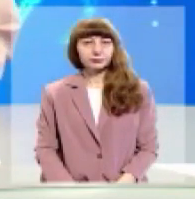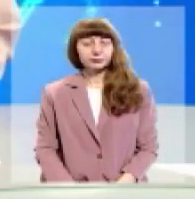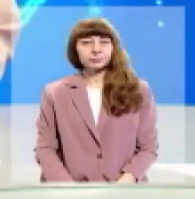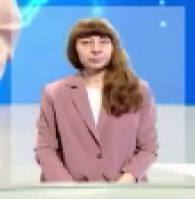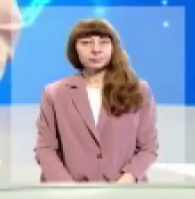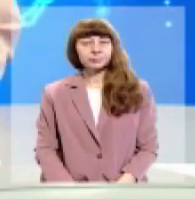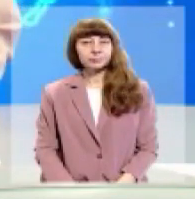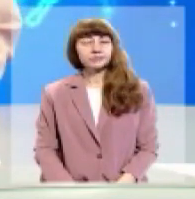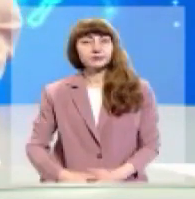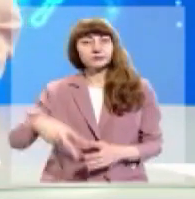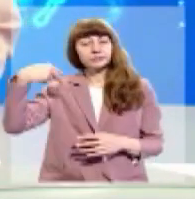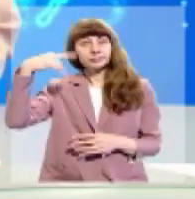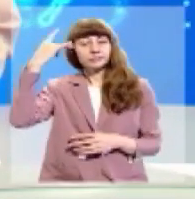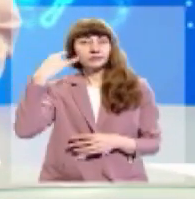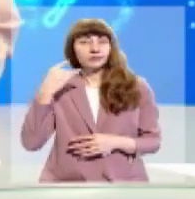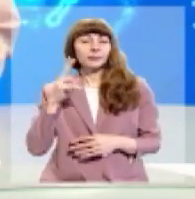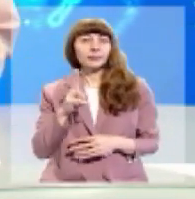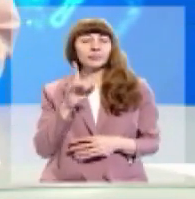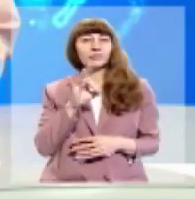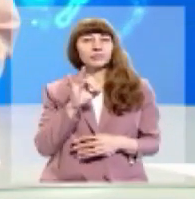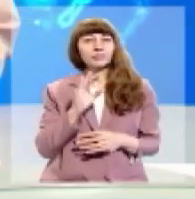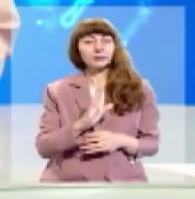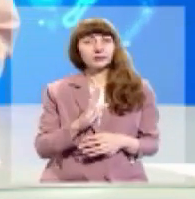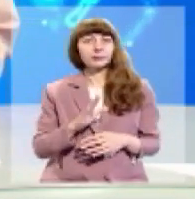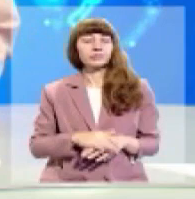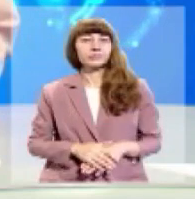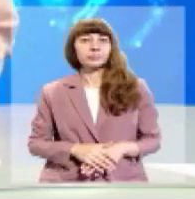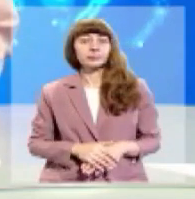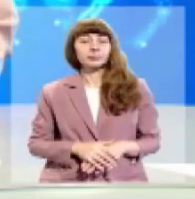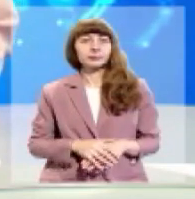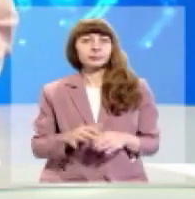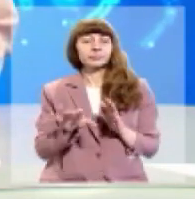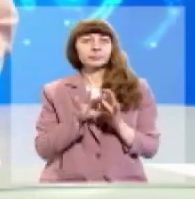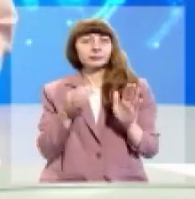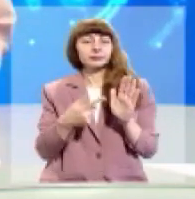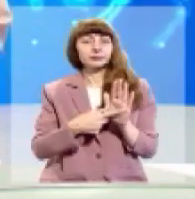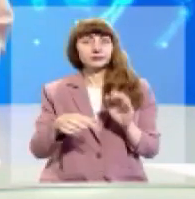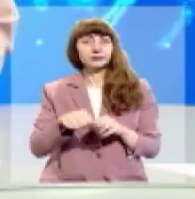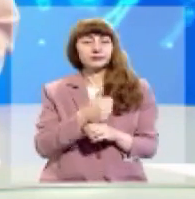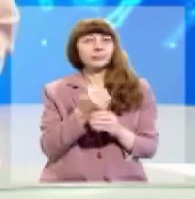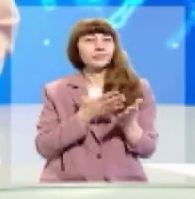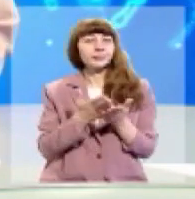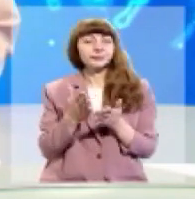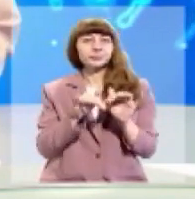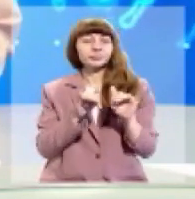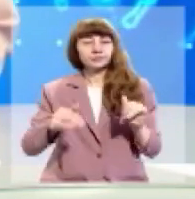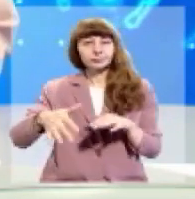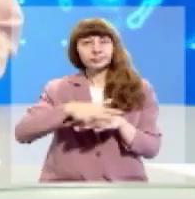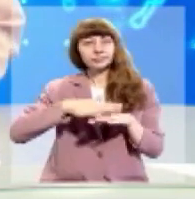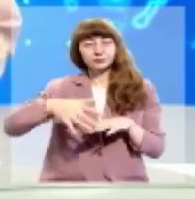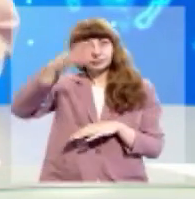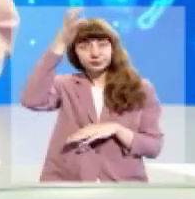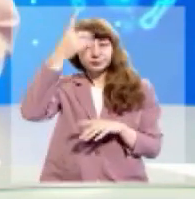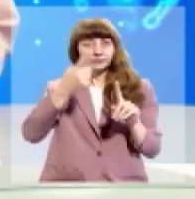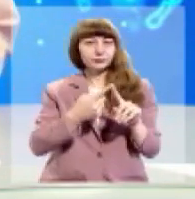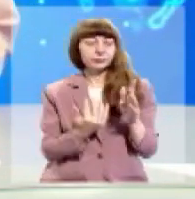Президент Қасым Жомарт Тоқаев білім саласын дамытудың жеті негізгі бағытын айқындап берді. Алғашқысы ұстаздардың біліктілігін арту,